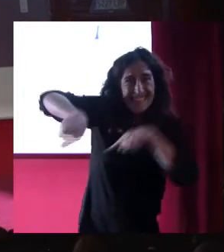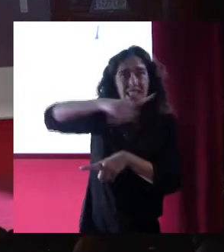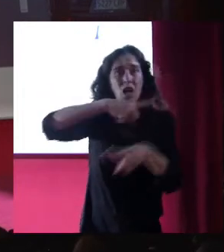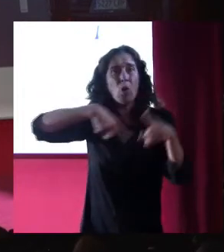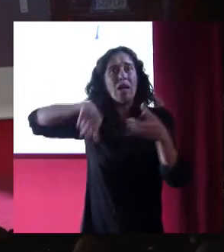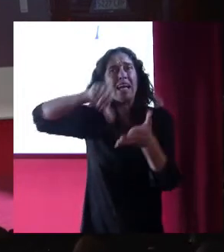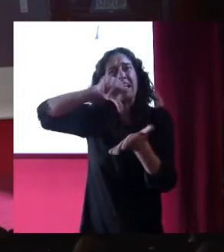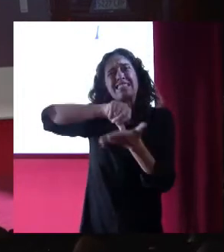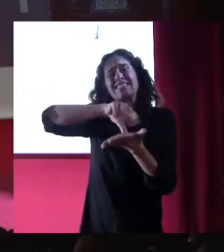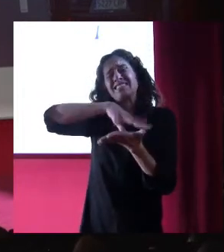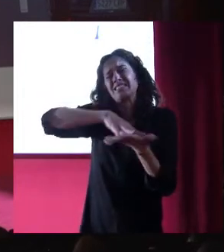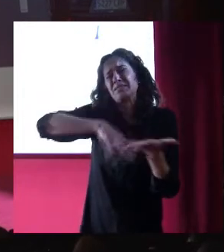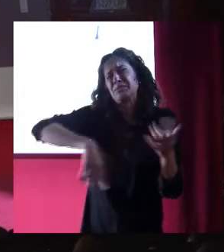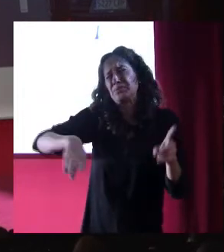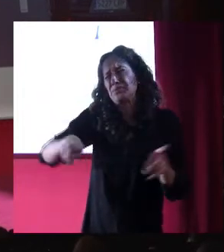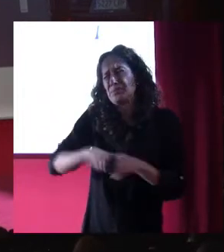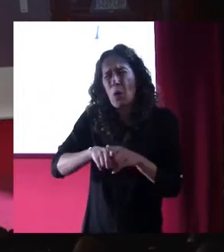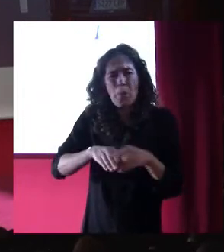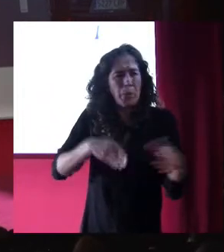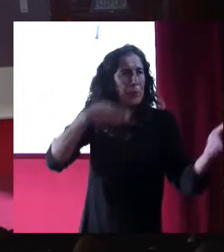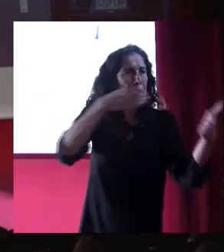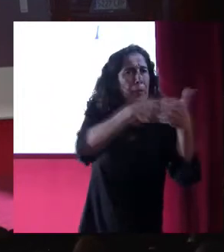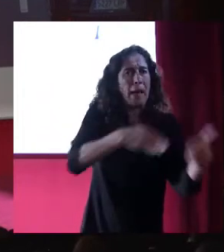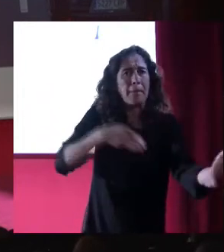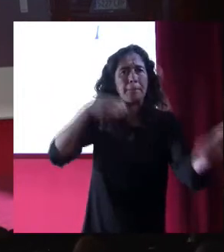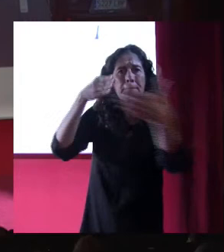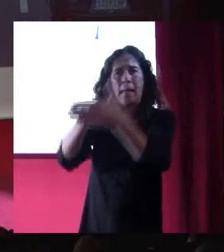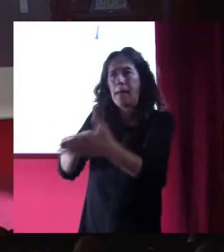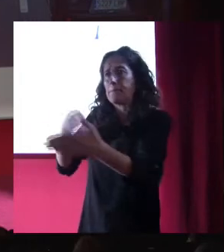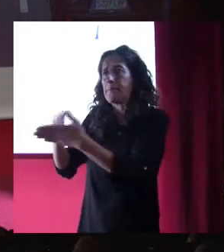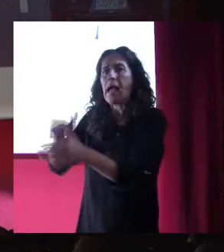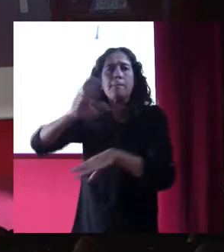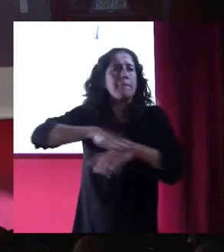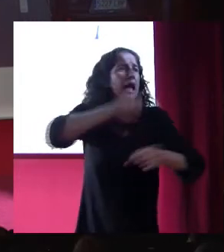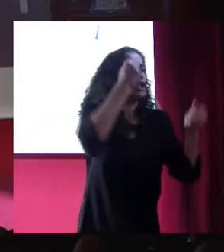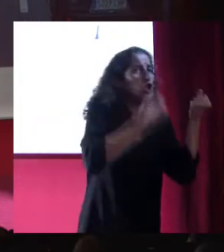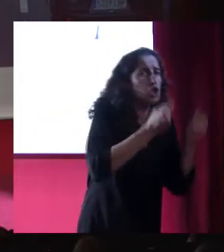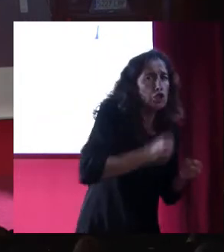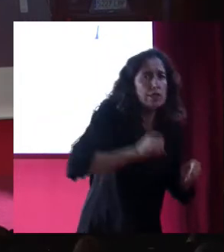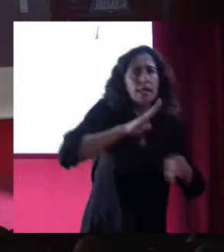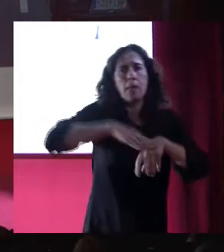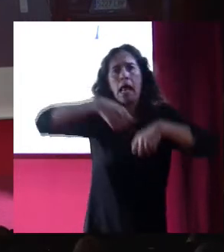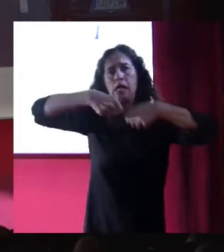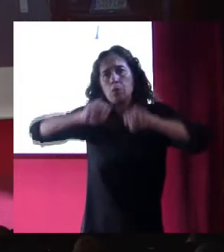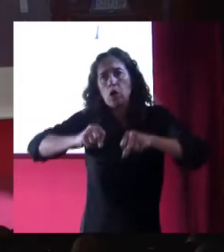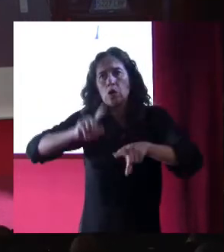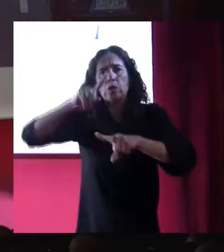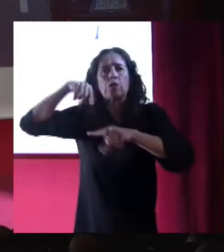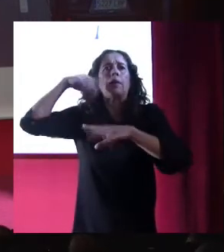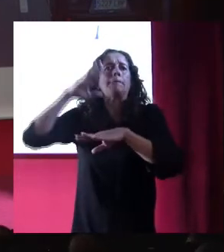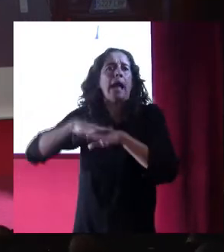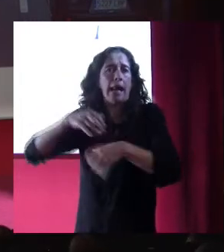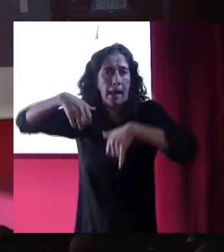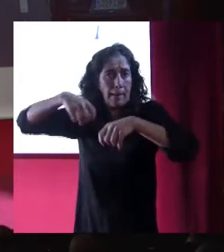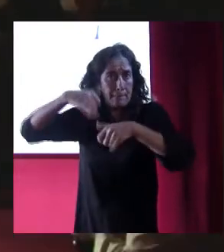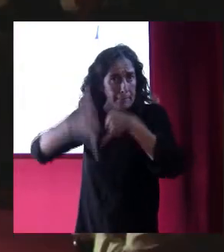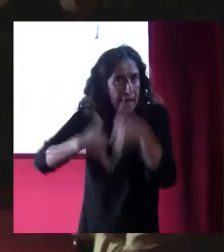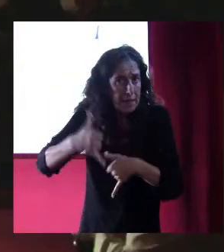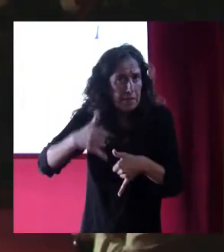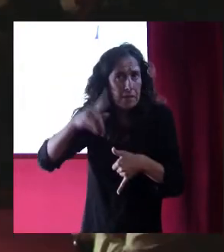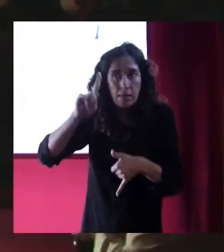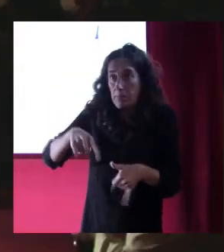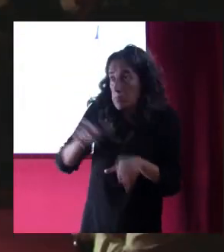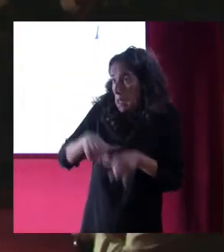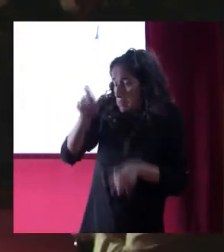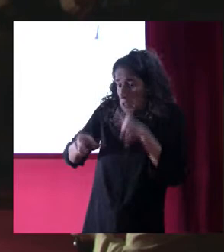en una autèntica cursa d'obstacles. Pels cotxes, per les motos, per les bicis i també, i molt important, pel